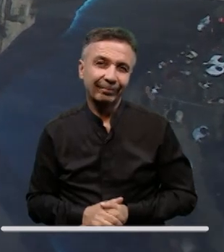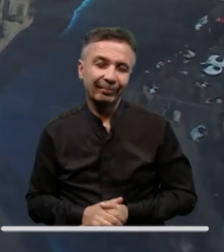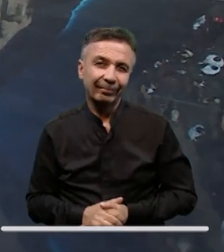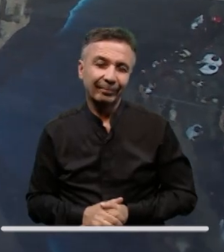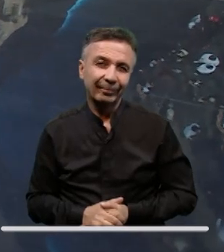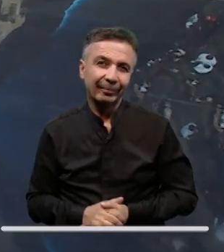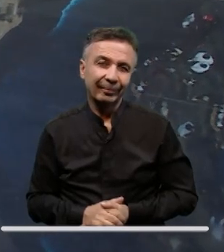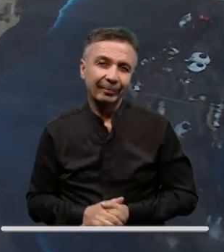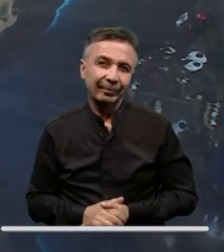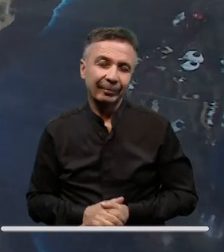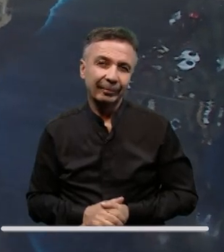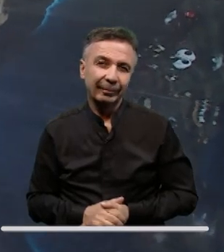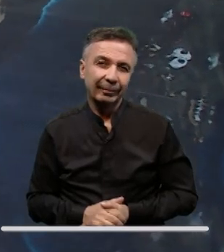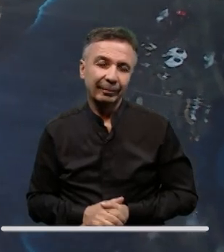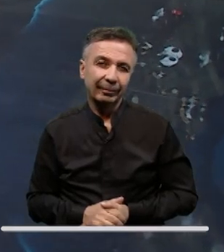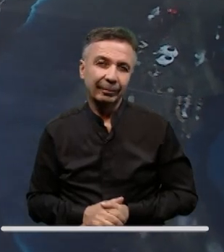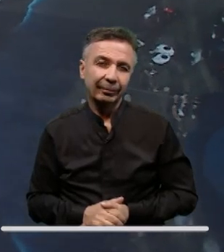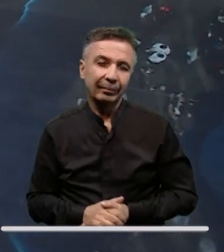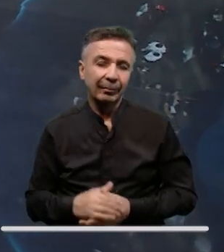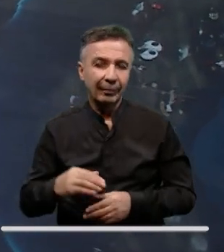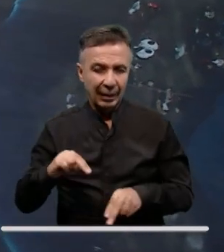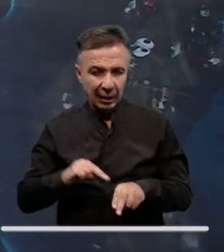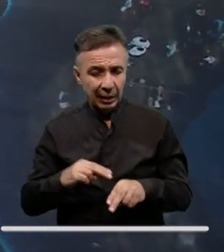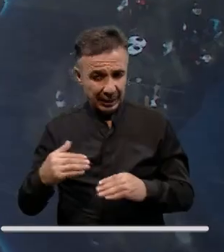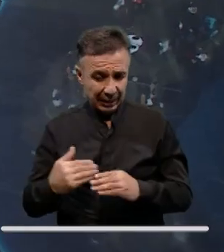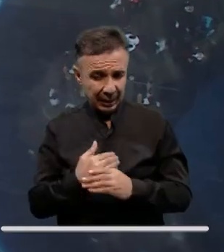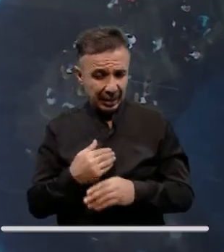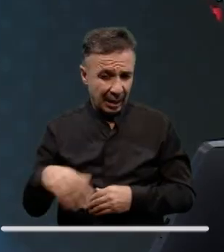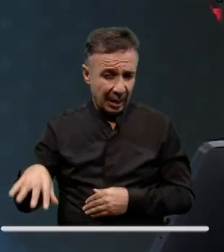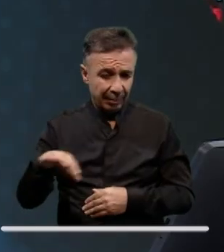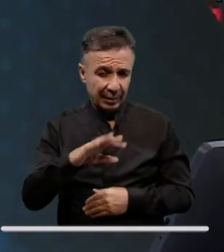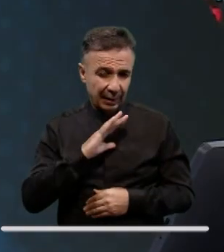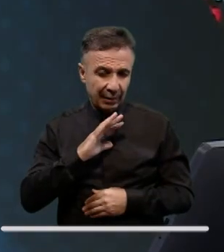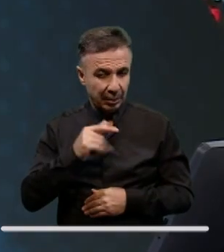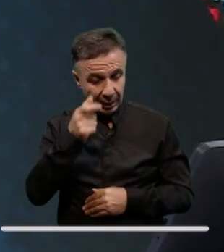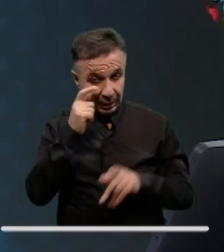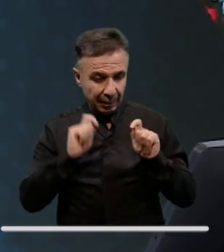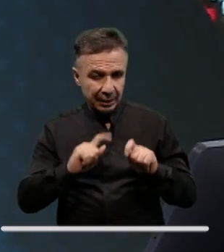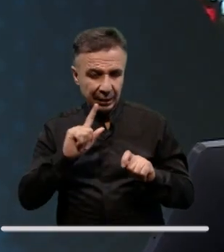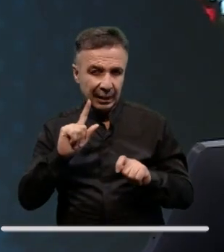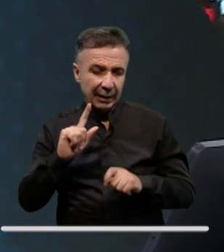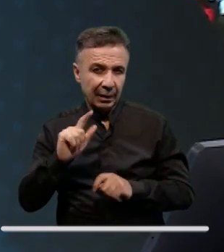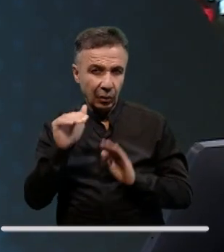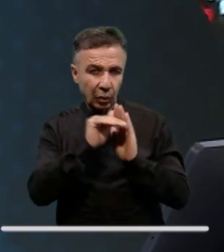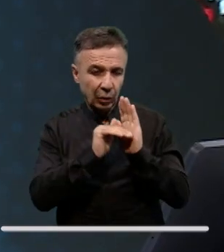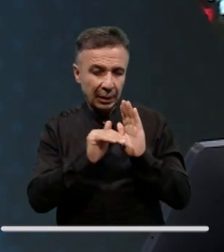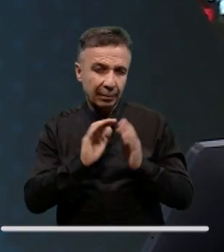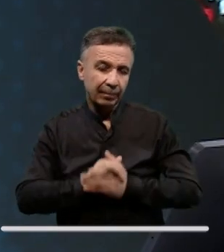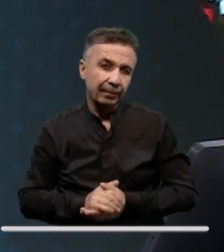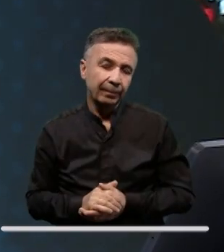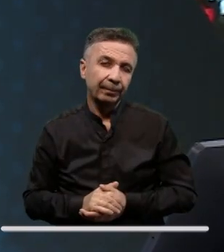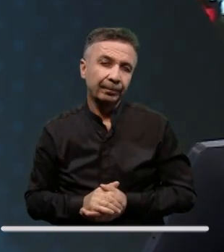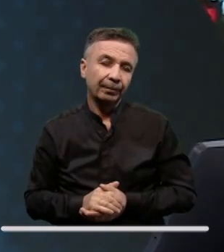dilerim efendim Allah'a emanet olun ya kredi kartı da artık hepimizin cebinde var hocam bunlar da dikkat edilmesi gereken hususları Ben ilave edeyim